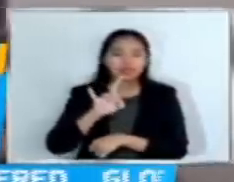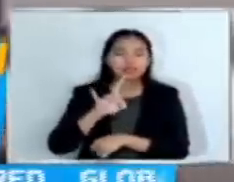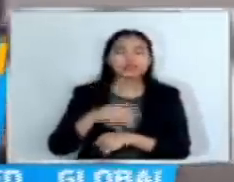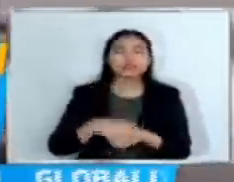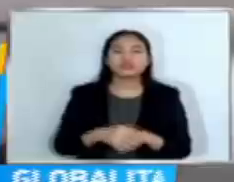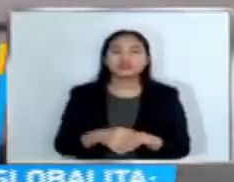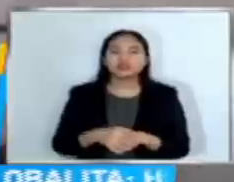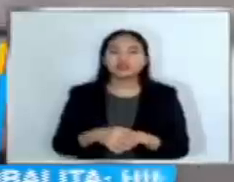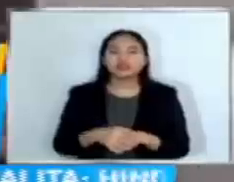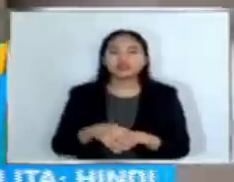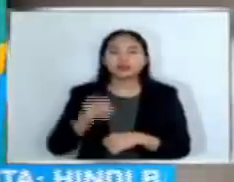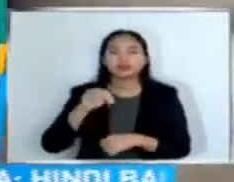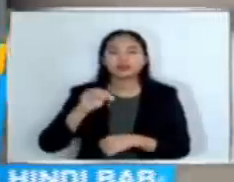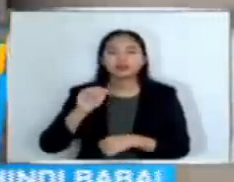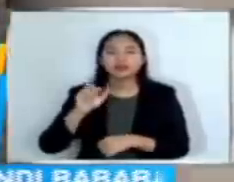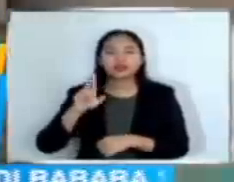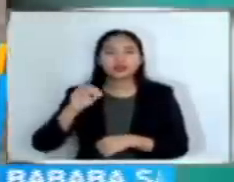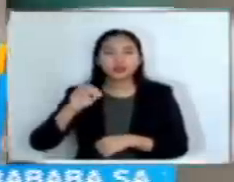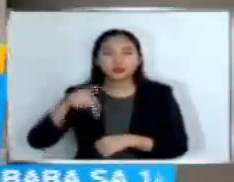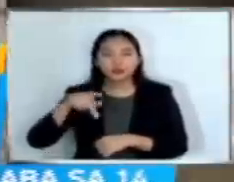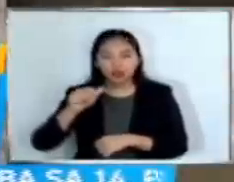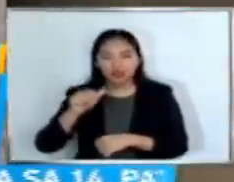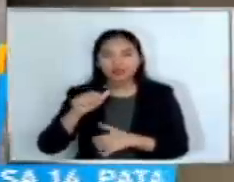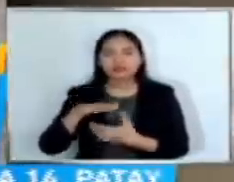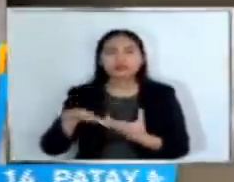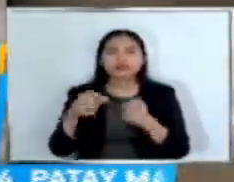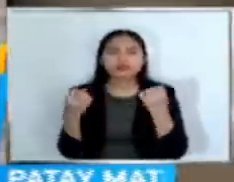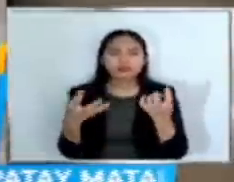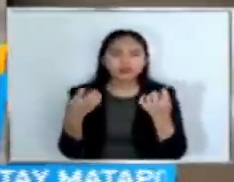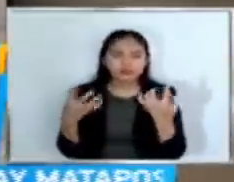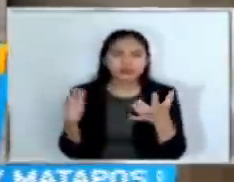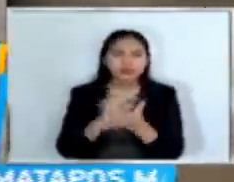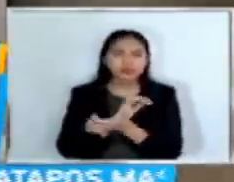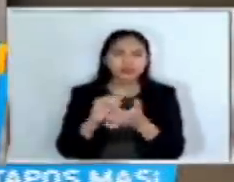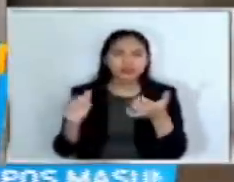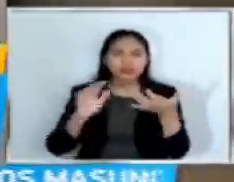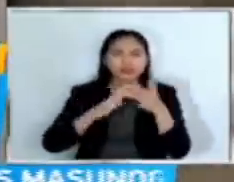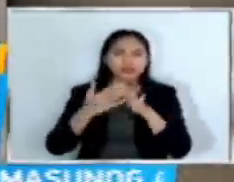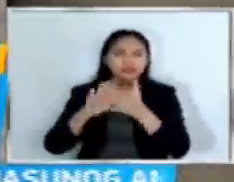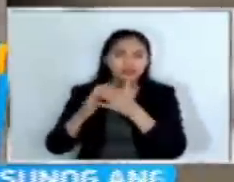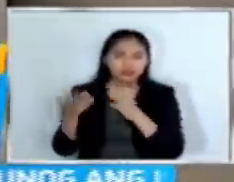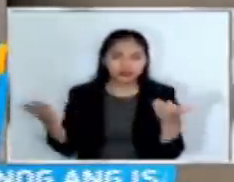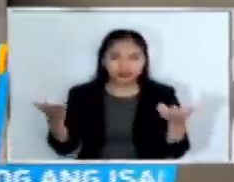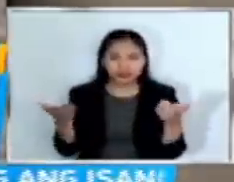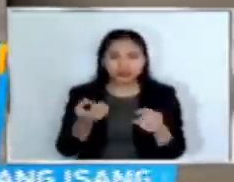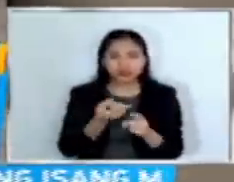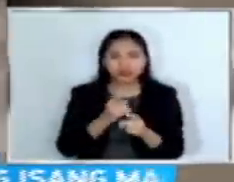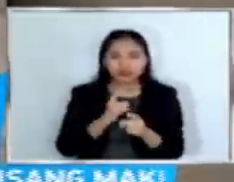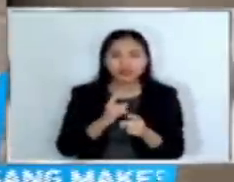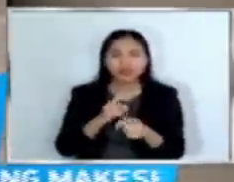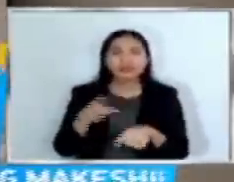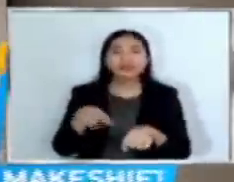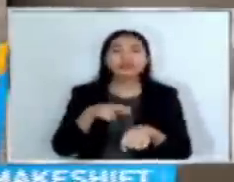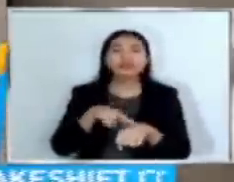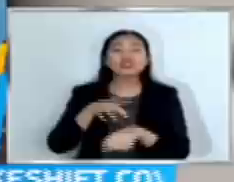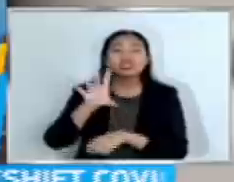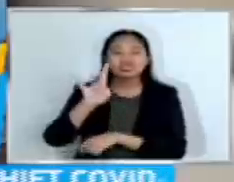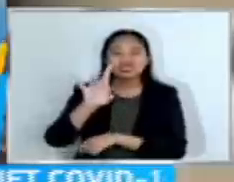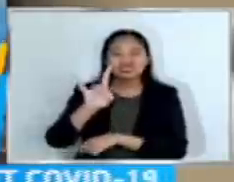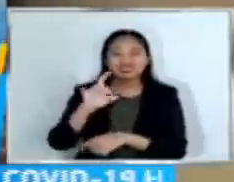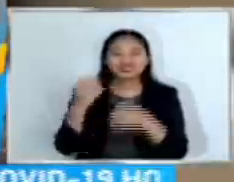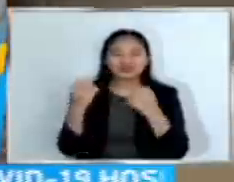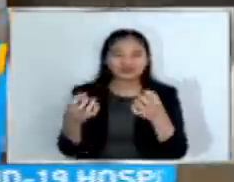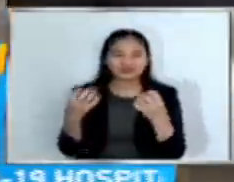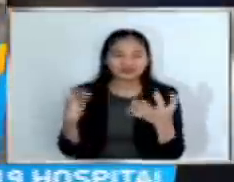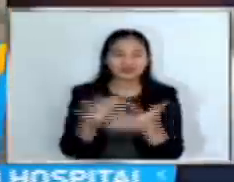pong napinsalang mga tahanan po ay dyan mula sa Region 8. Yan pong mga probinsya dyan ang